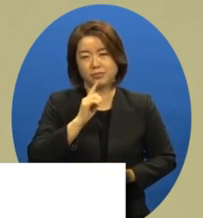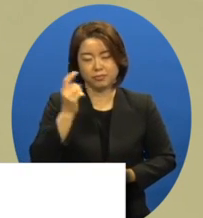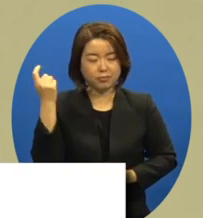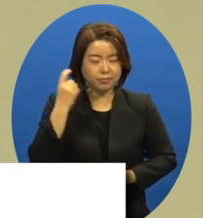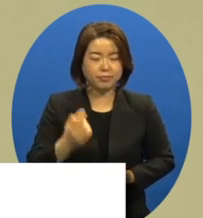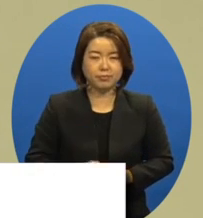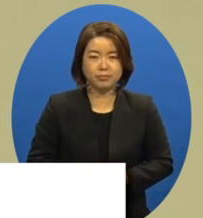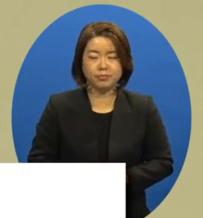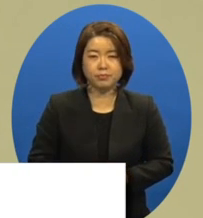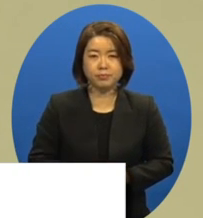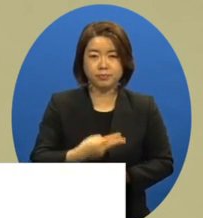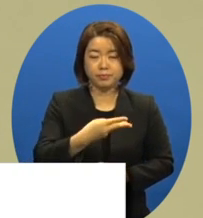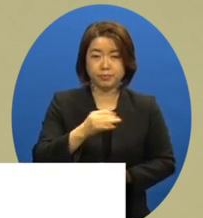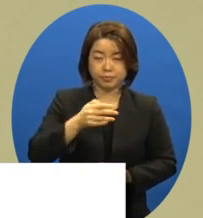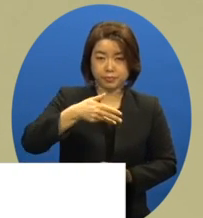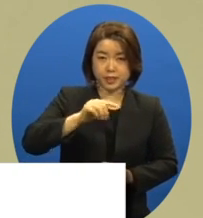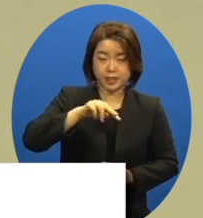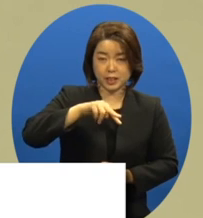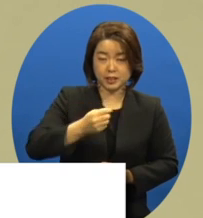리차드 범브란트 목사님,